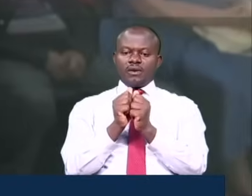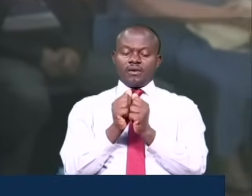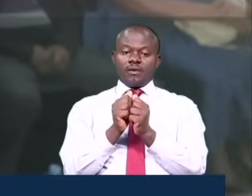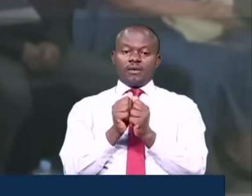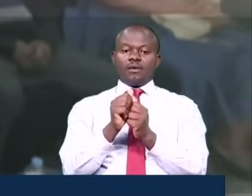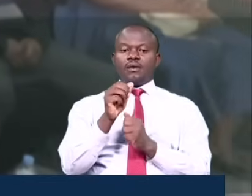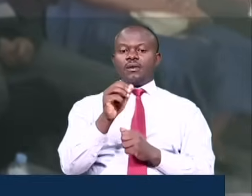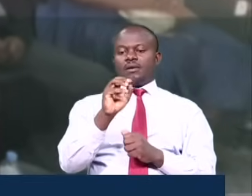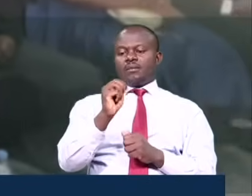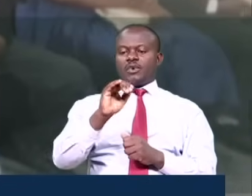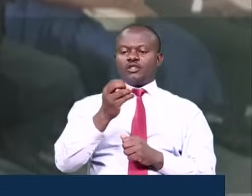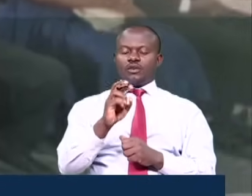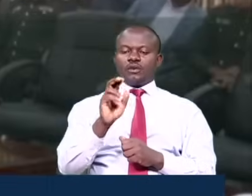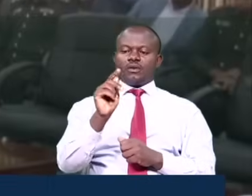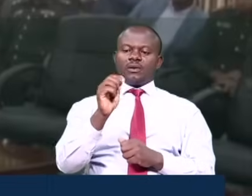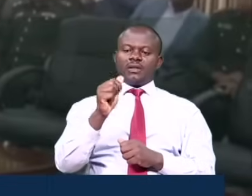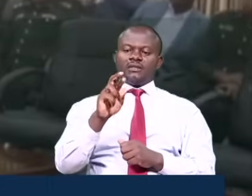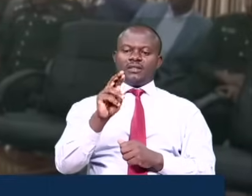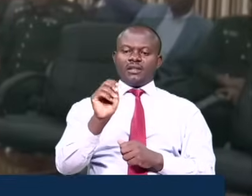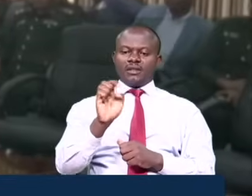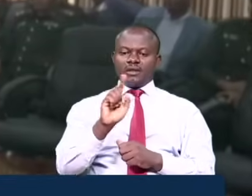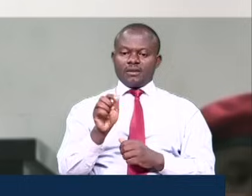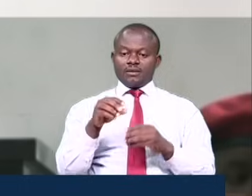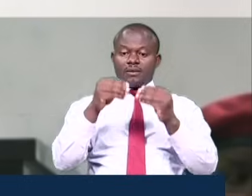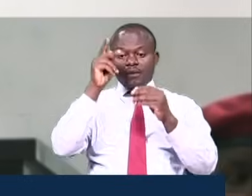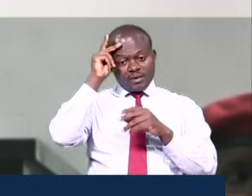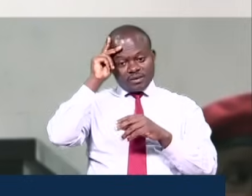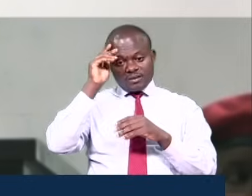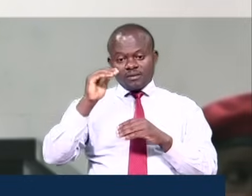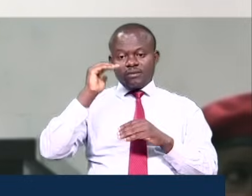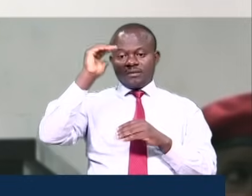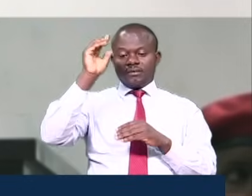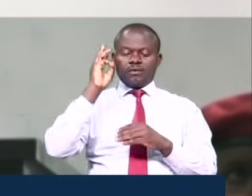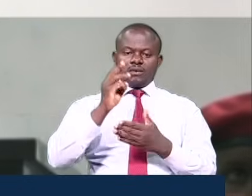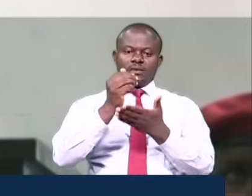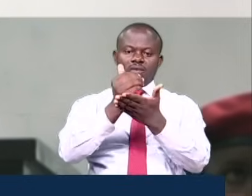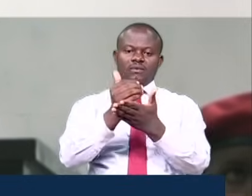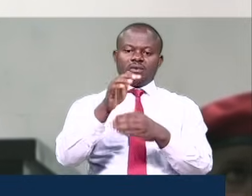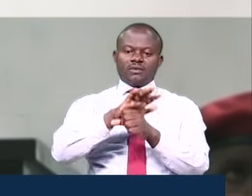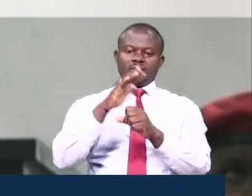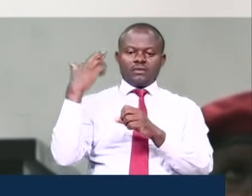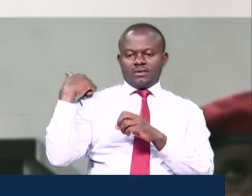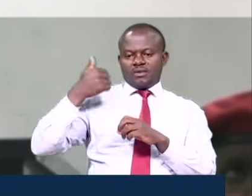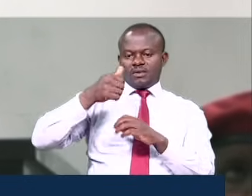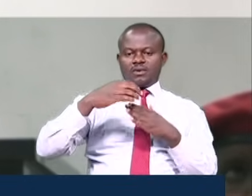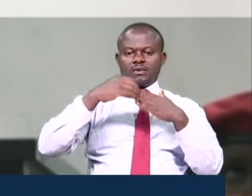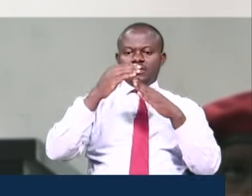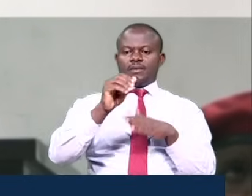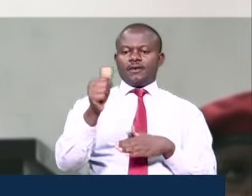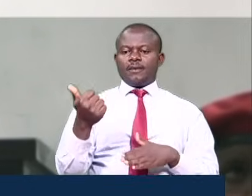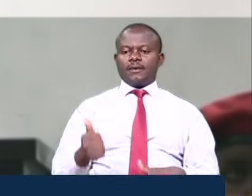Kayihura Kagira neza bahamye kubahawe ubumenyi buhanitse bugiye kubafasha kuzuza inshingano zabo zo kuyobora